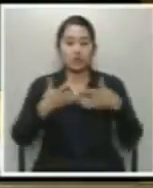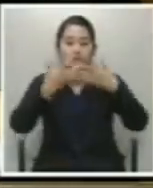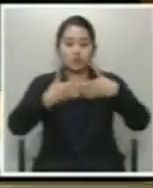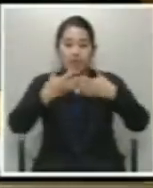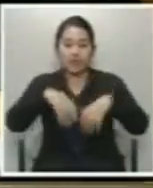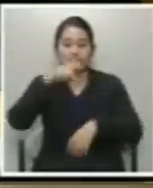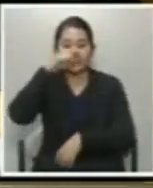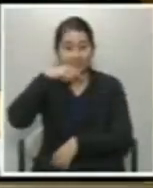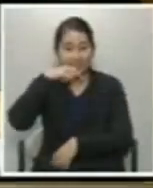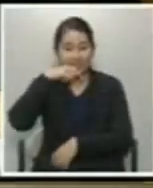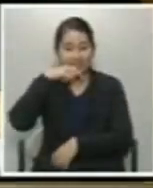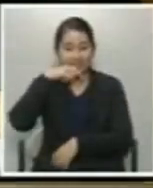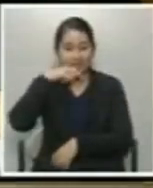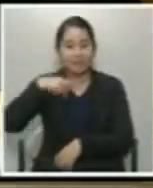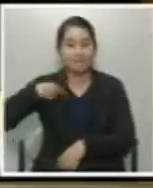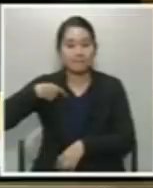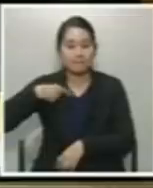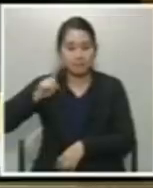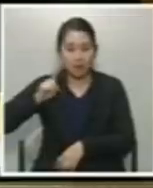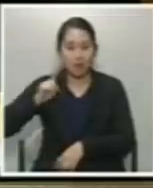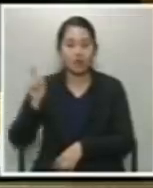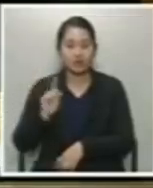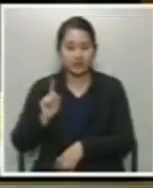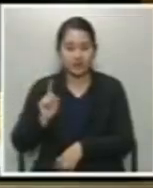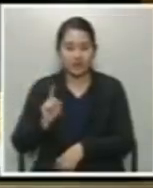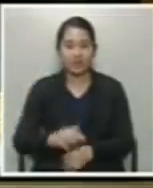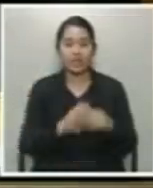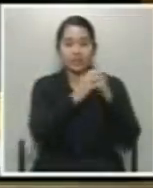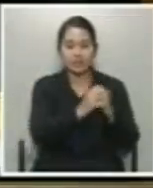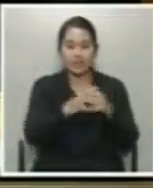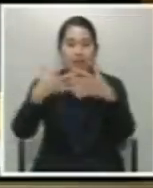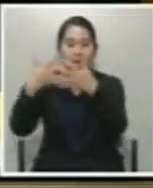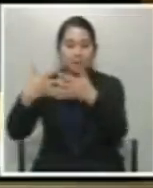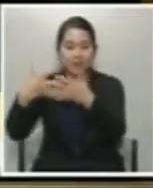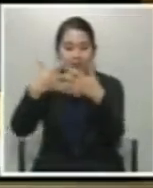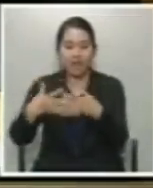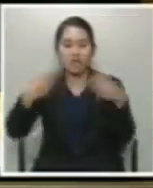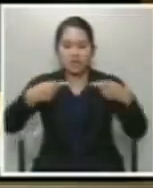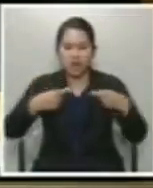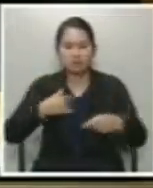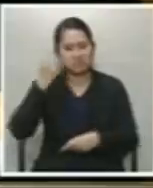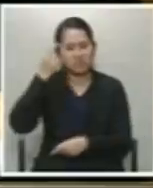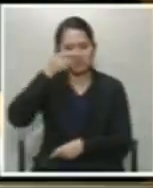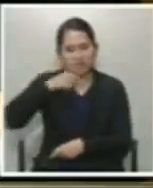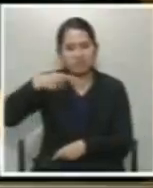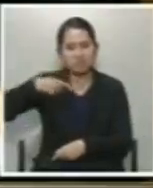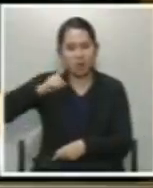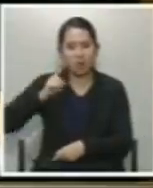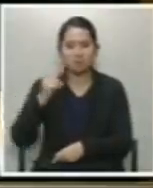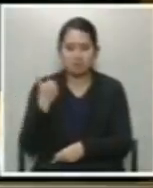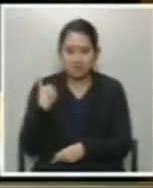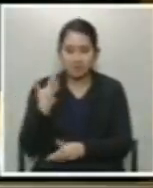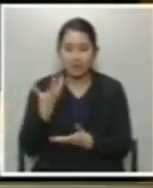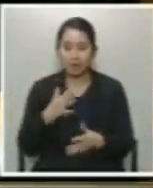ารถเข้าไปเอาประโยชน์จากการที่สองยักษ์ใหญ่เขาทะเลาะกันนี้ได้อย่างไรหรือไม่เราเข้าไปผลิตแทน